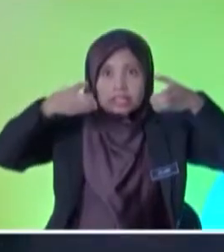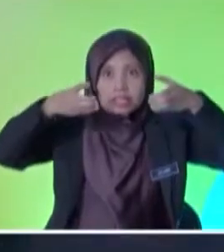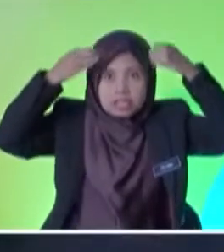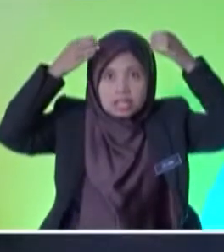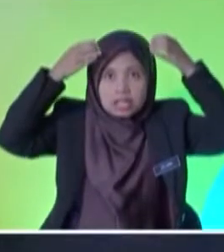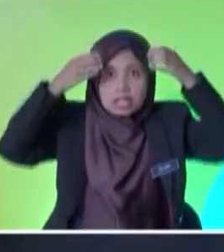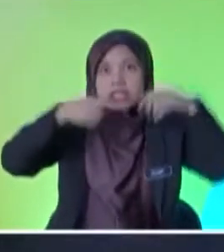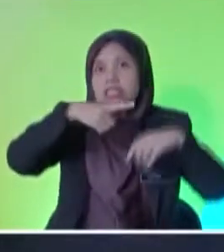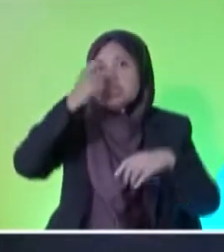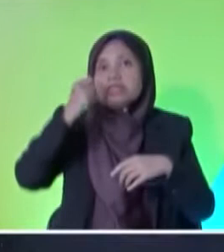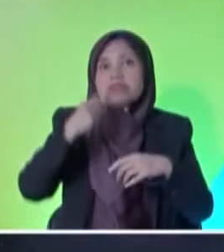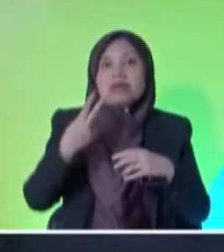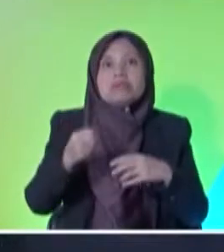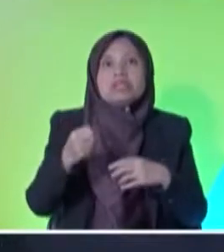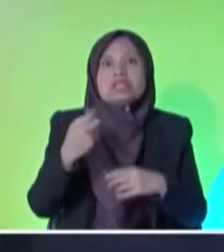muka dipenuhi